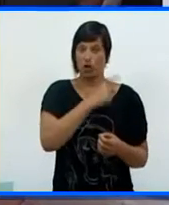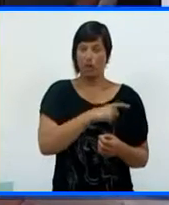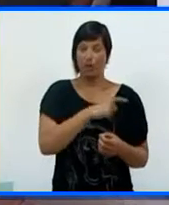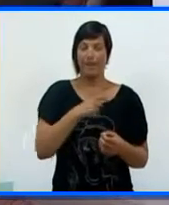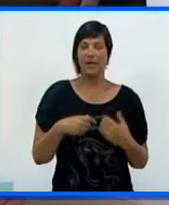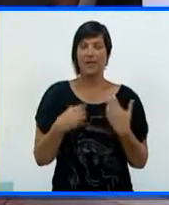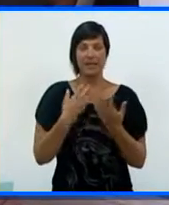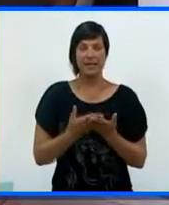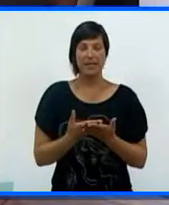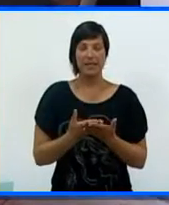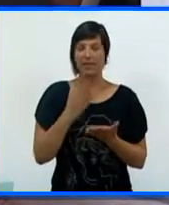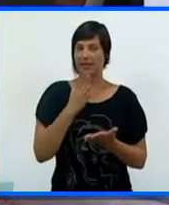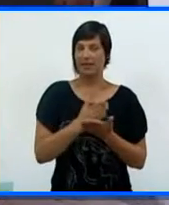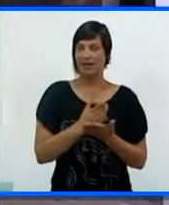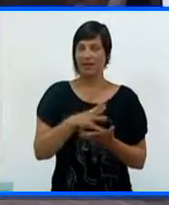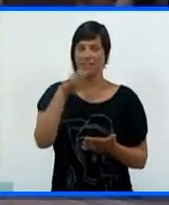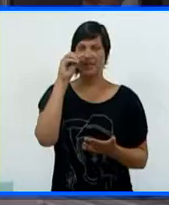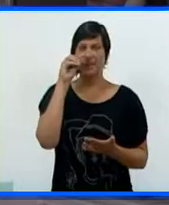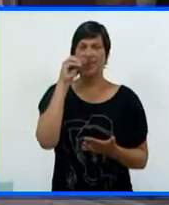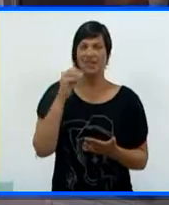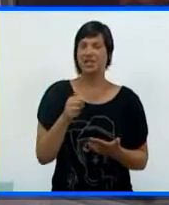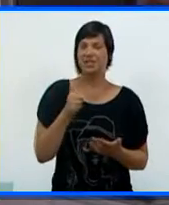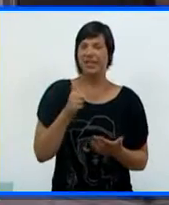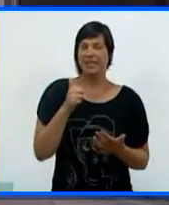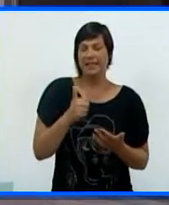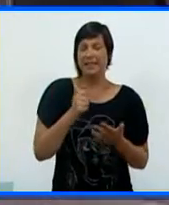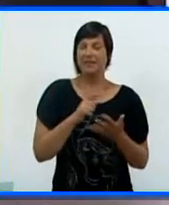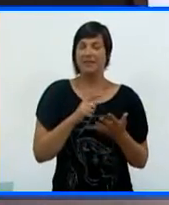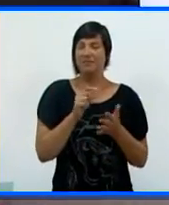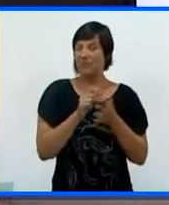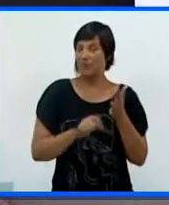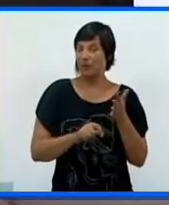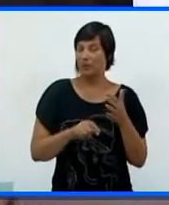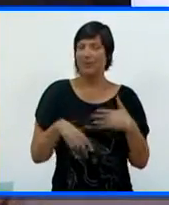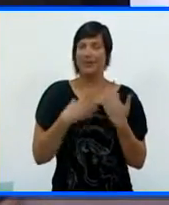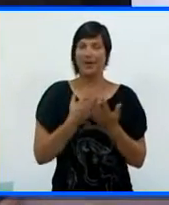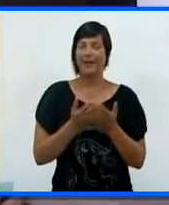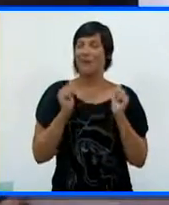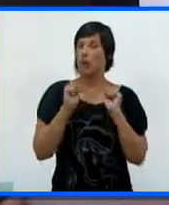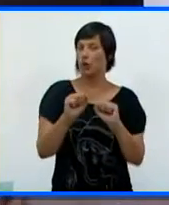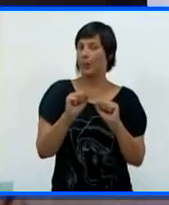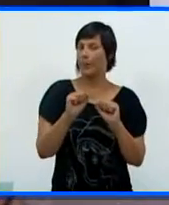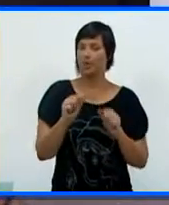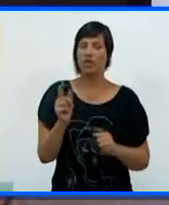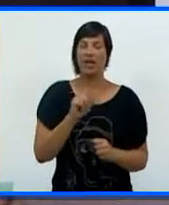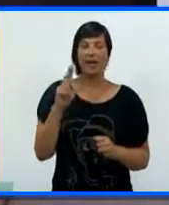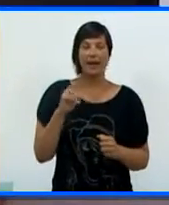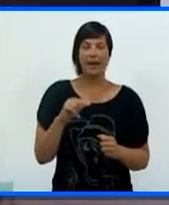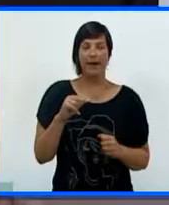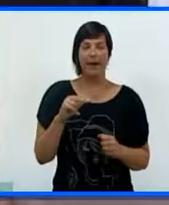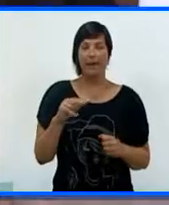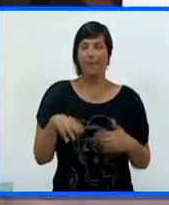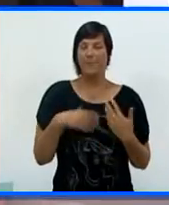osoba. I onda već shvaćaš jedan trenutak, govori, odbijajući. Nema ono